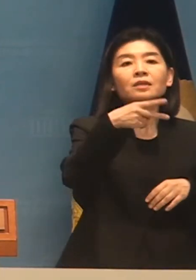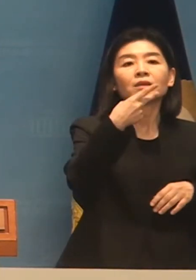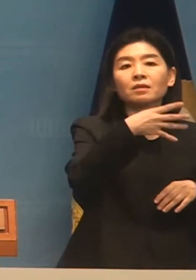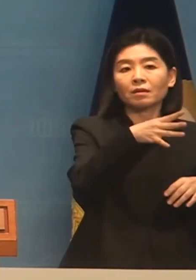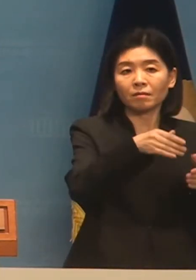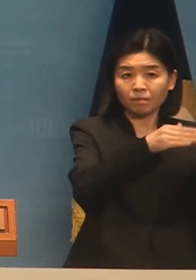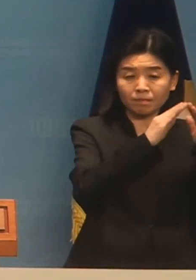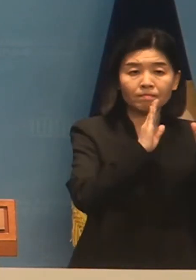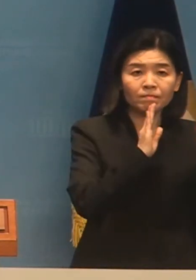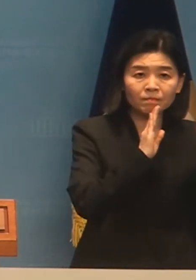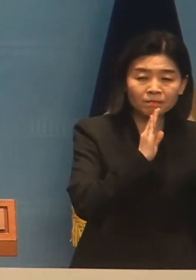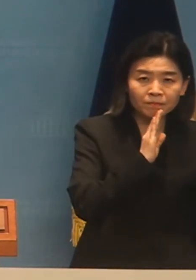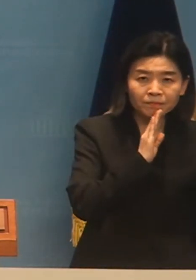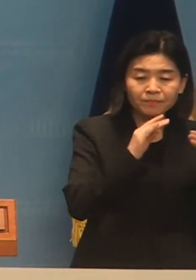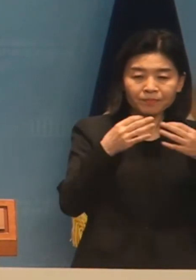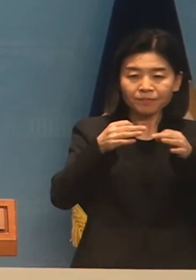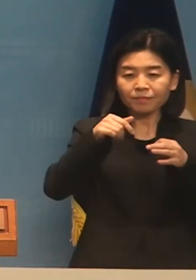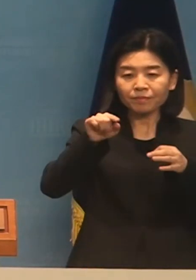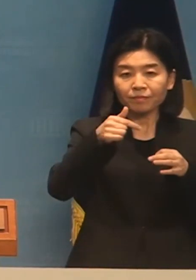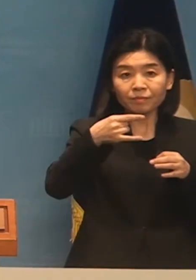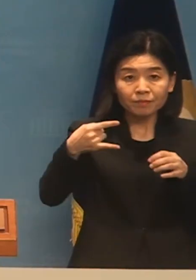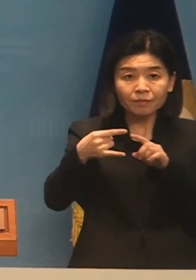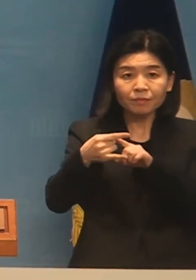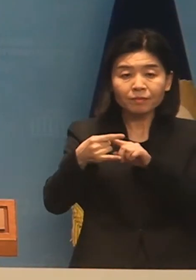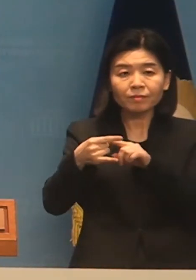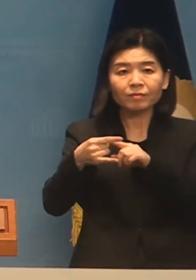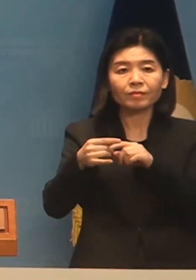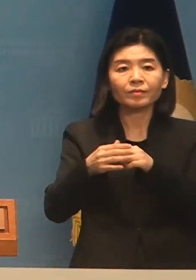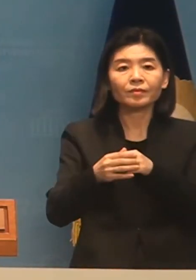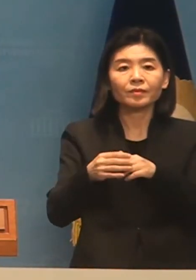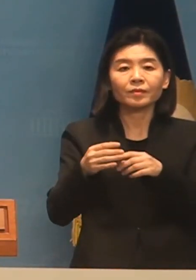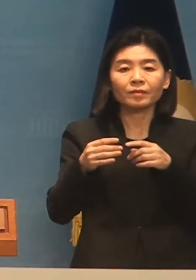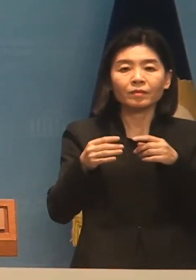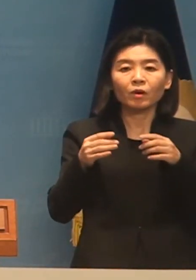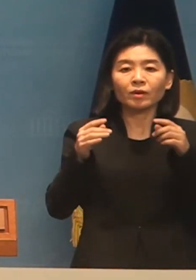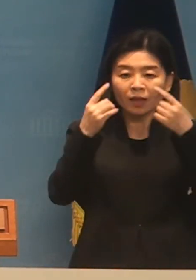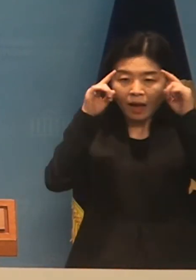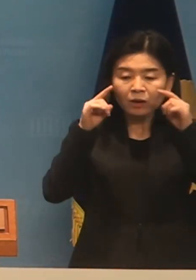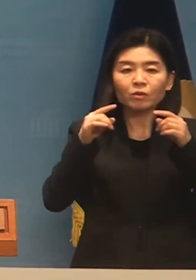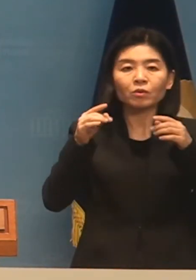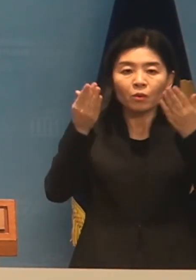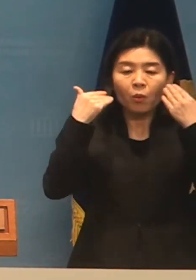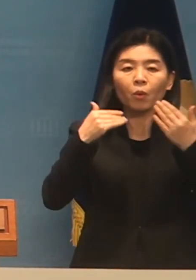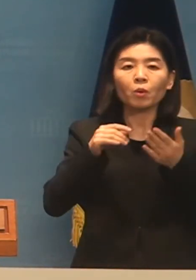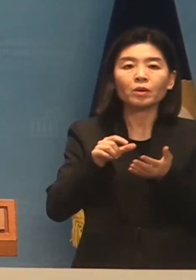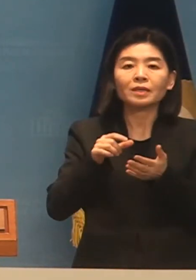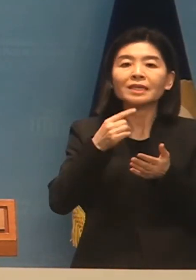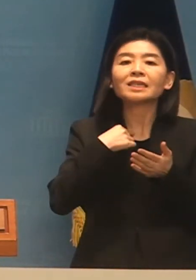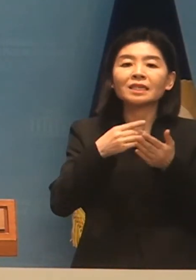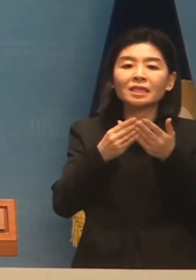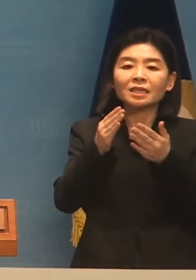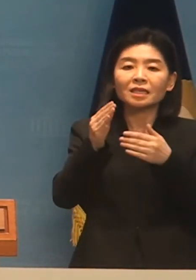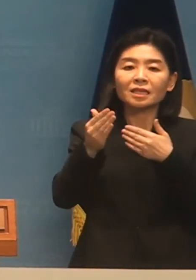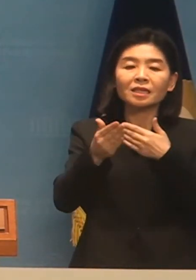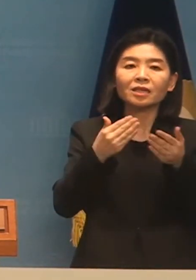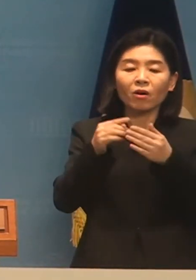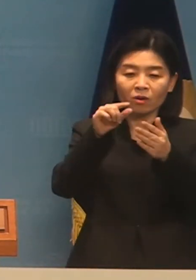2004년에 창립되었으나 김건희는 수원대학교에 제출한 이력서에 2002년부터